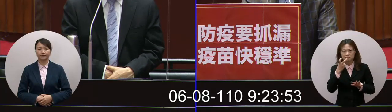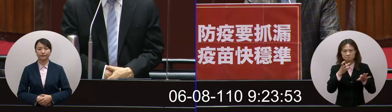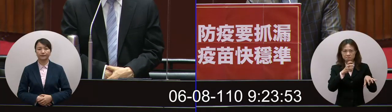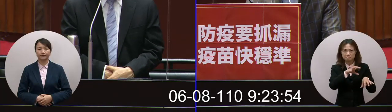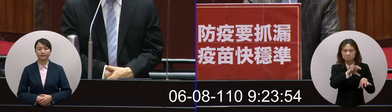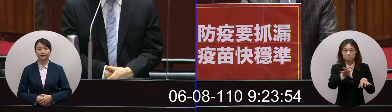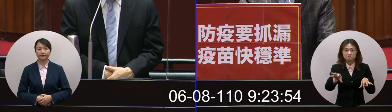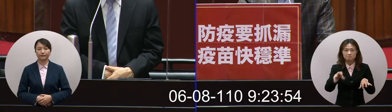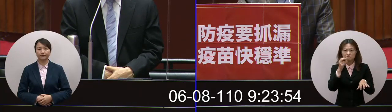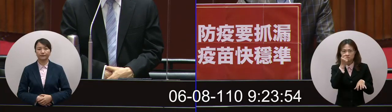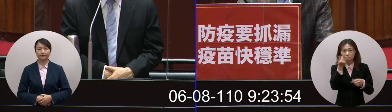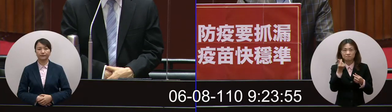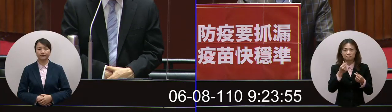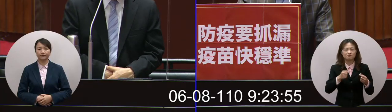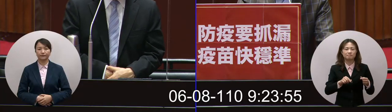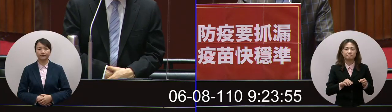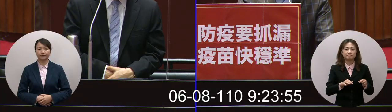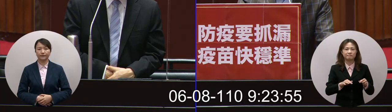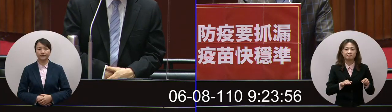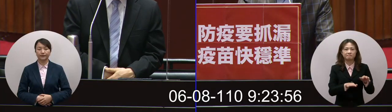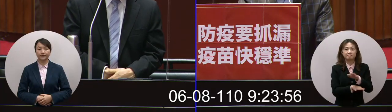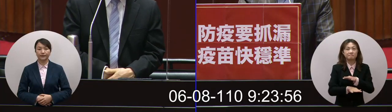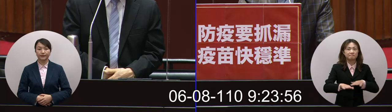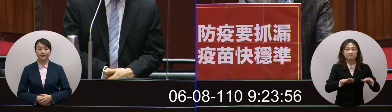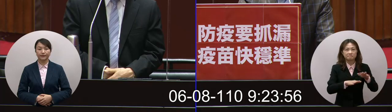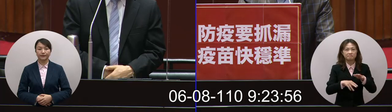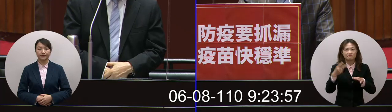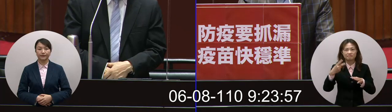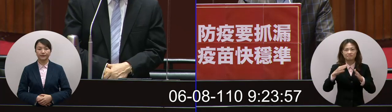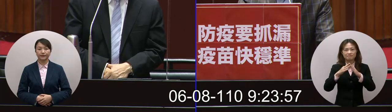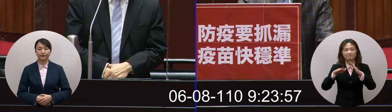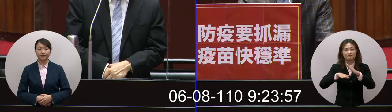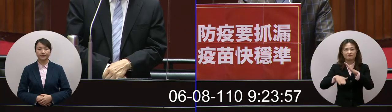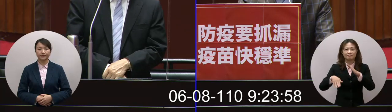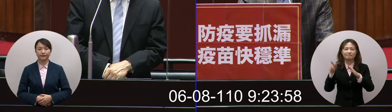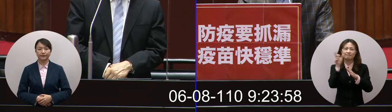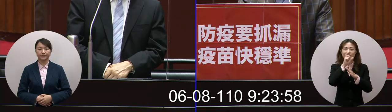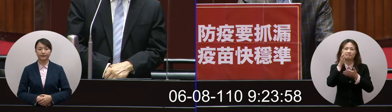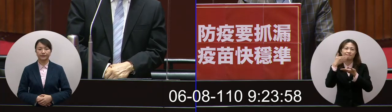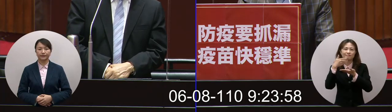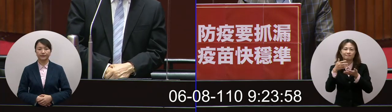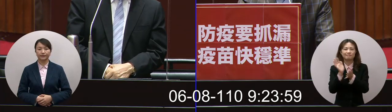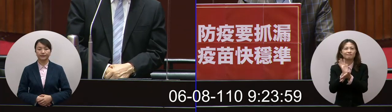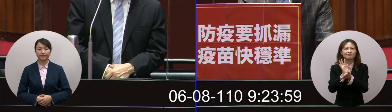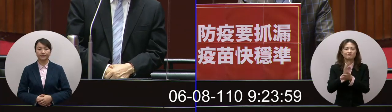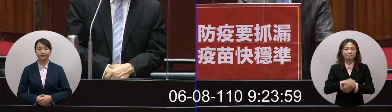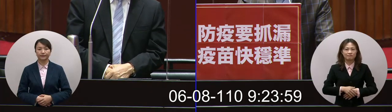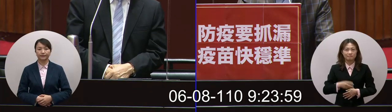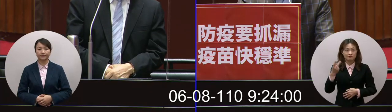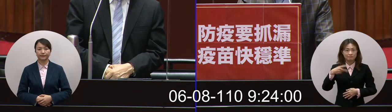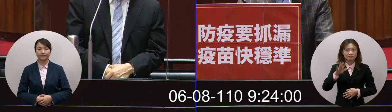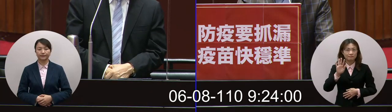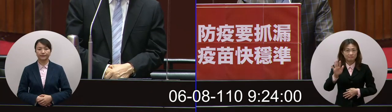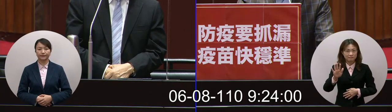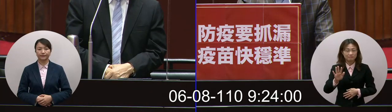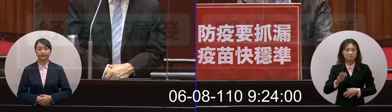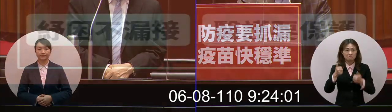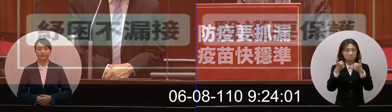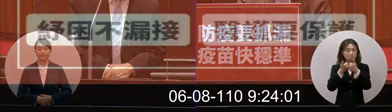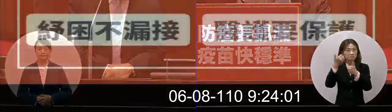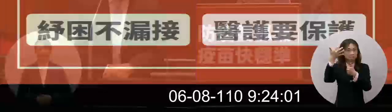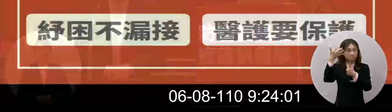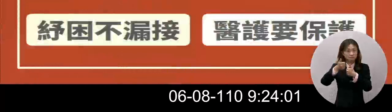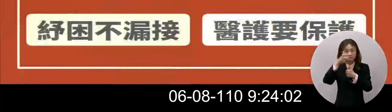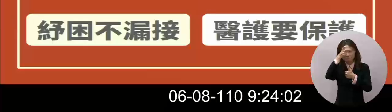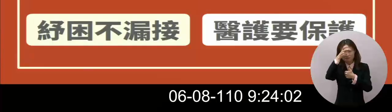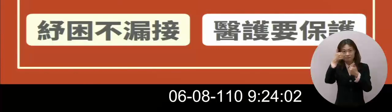较特别，包括有拍麻将的啦，包括有即个家庭食饭、啉酒吼，斗阵做伙，啊，甚至有经友会会长吼，啊，